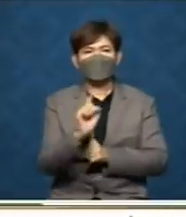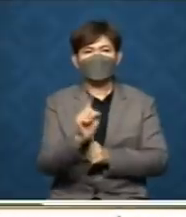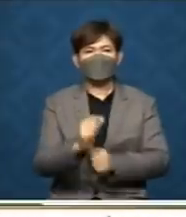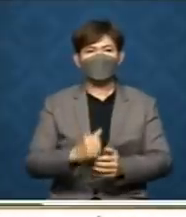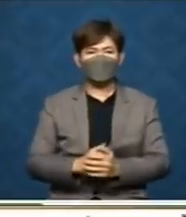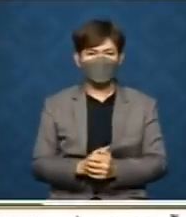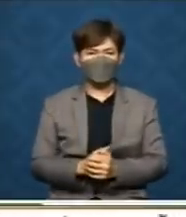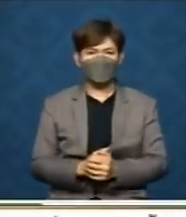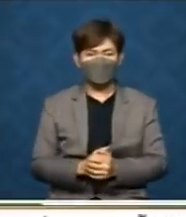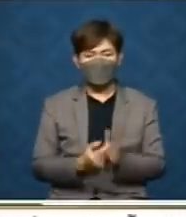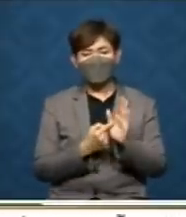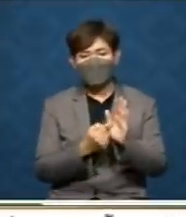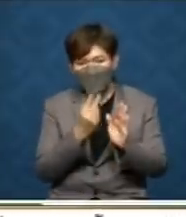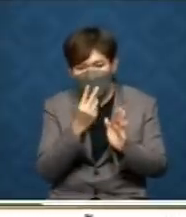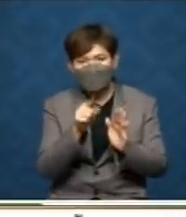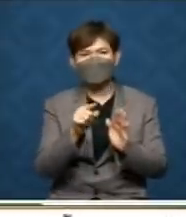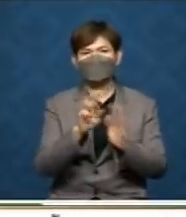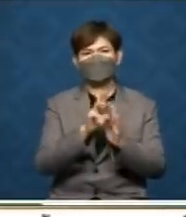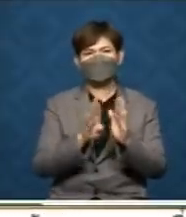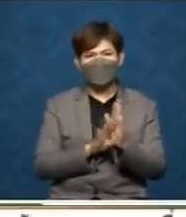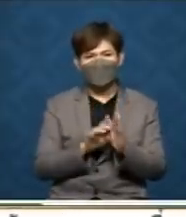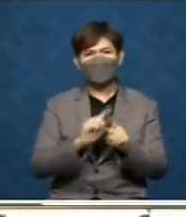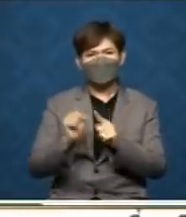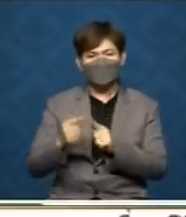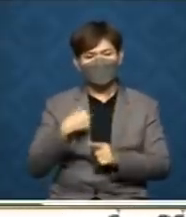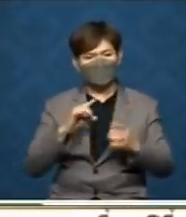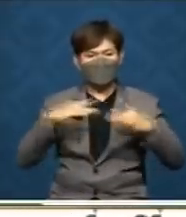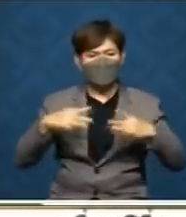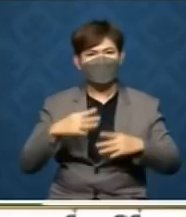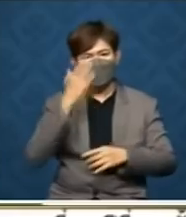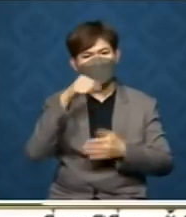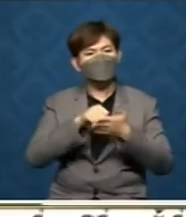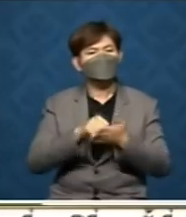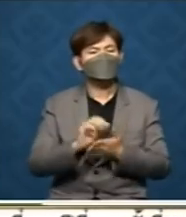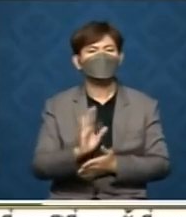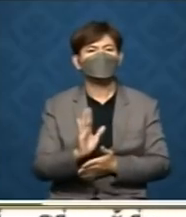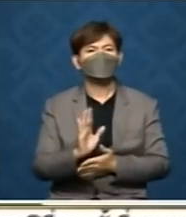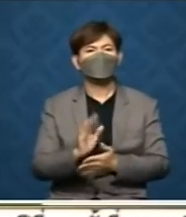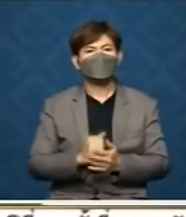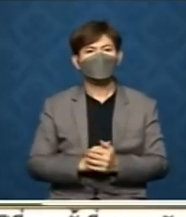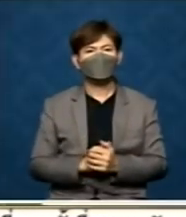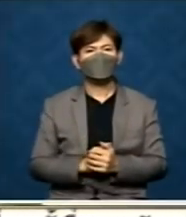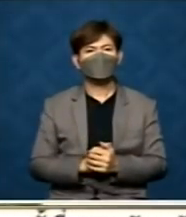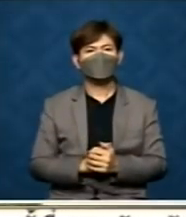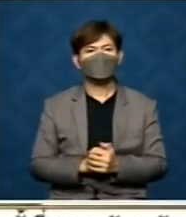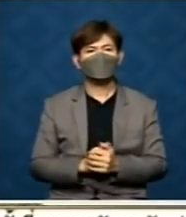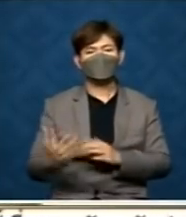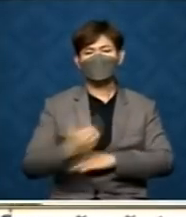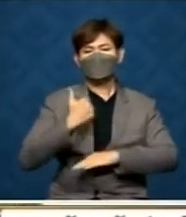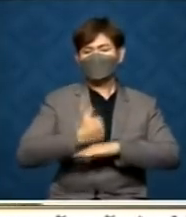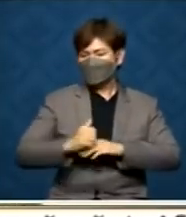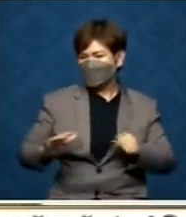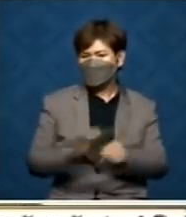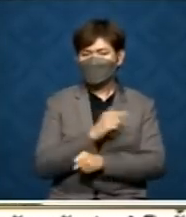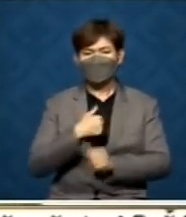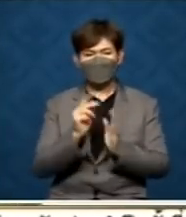ทานก็มาบอกอีกแหละนี่ระเบียบจัดซื้อจัดจ้างของเรามันเอื้ออำนวยก็ทำไมไม่แก้แต่อำนาจคุณเต็ม